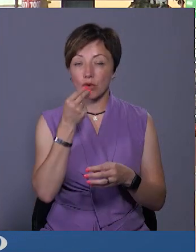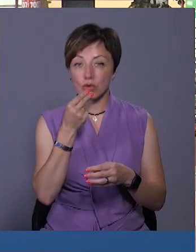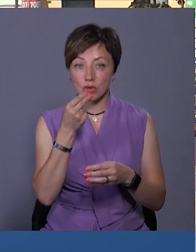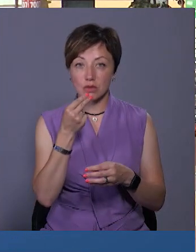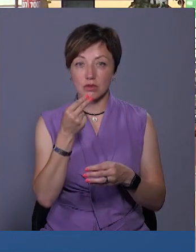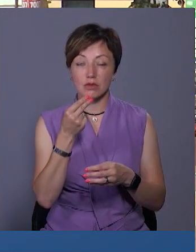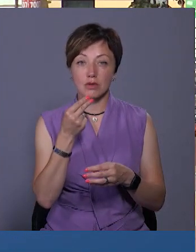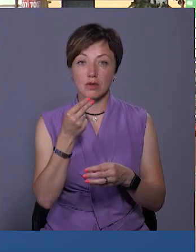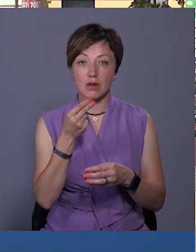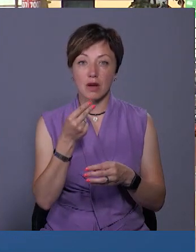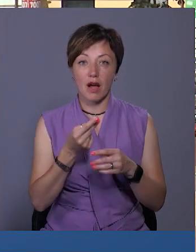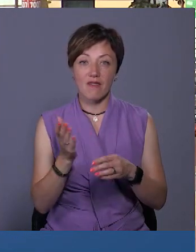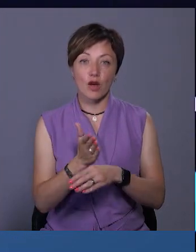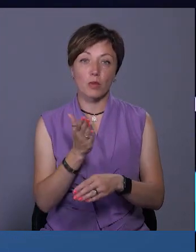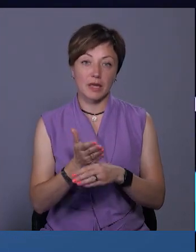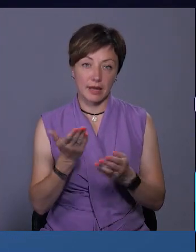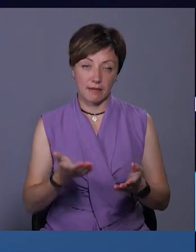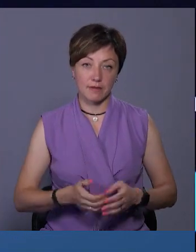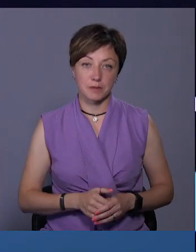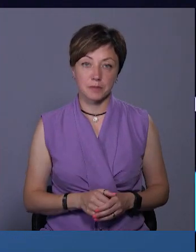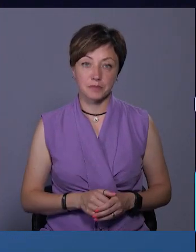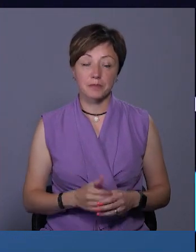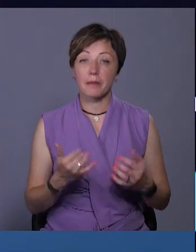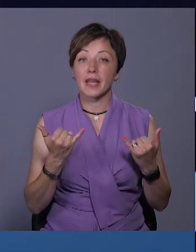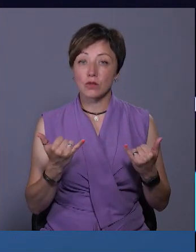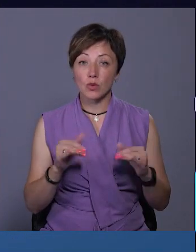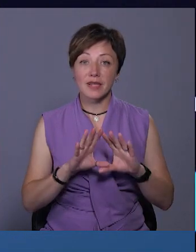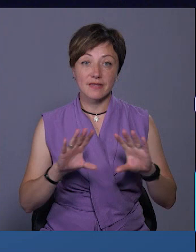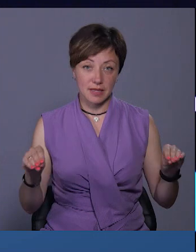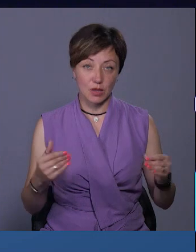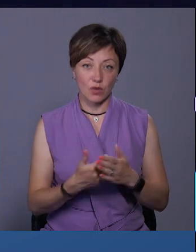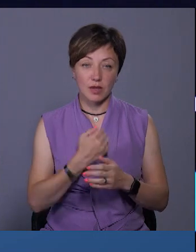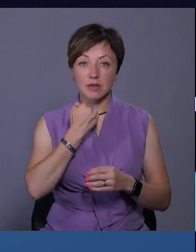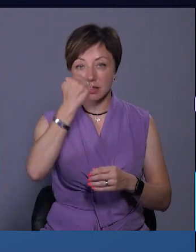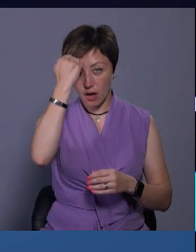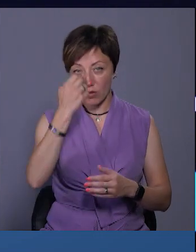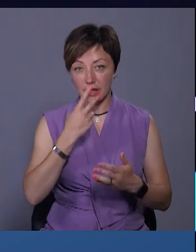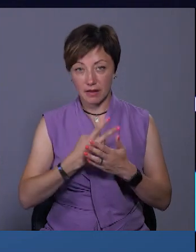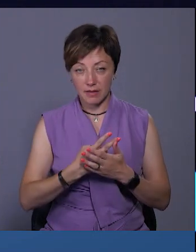продукцією крафтових виробників. На сьогодні це всі новини. Дякуємо, що